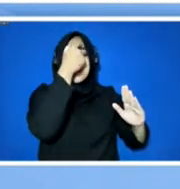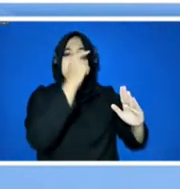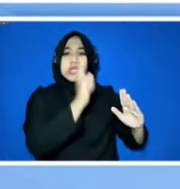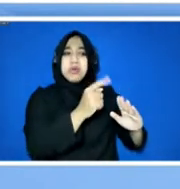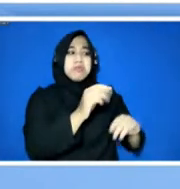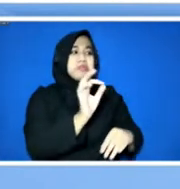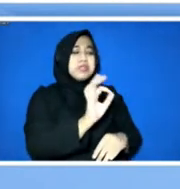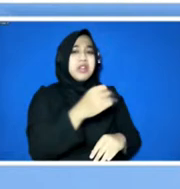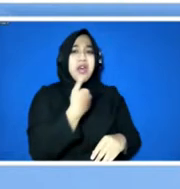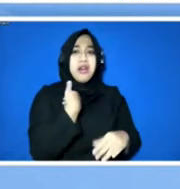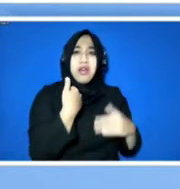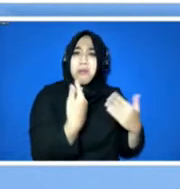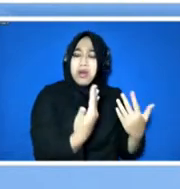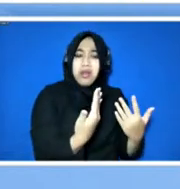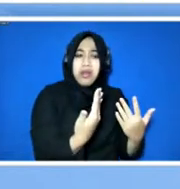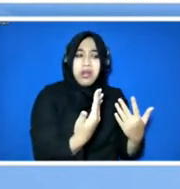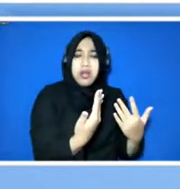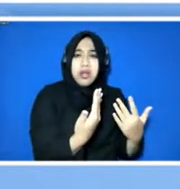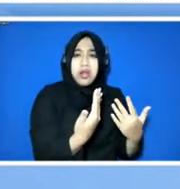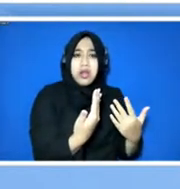ada